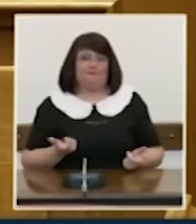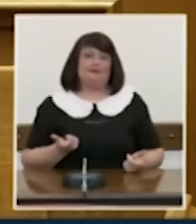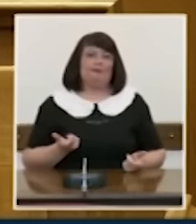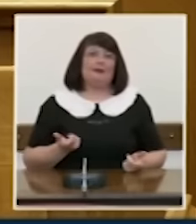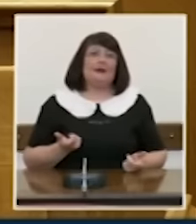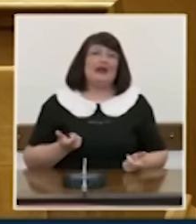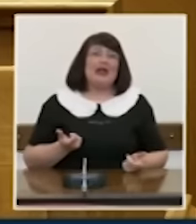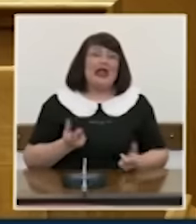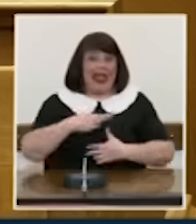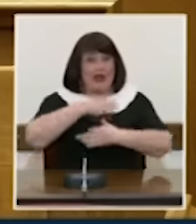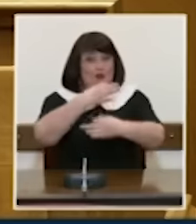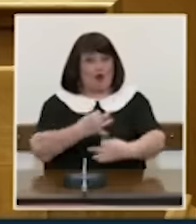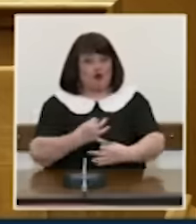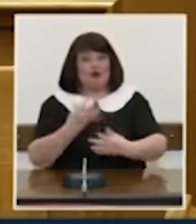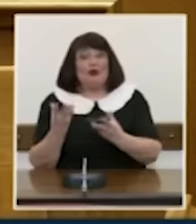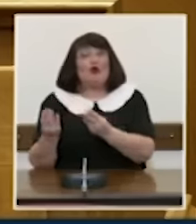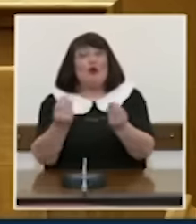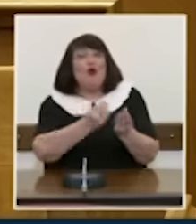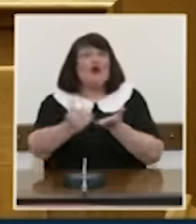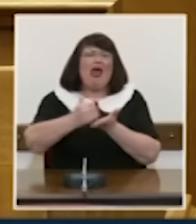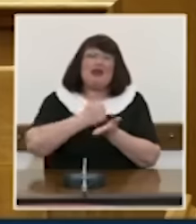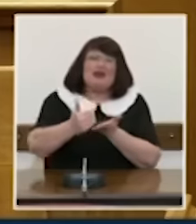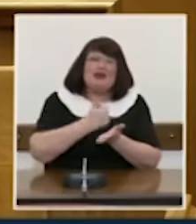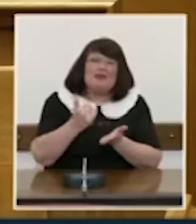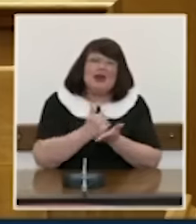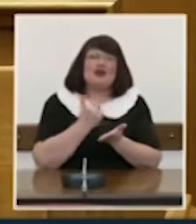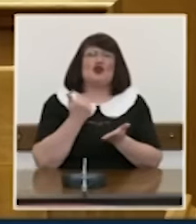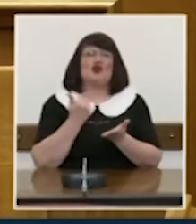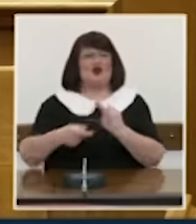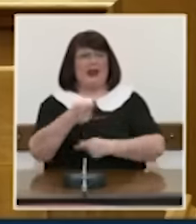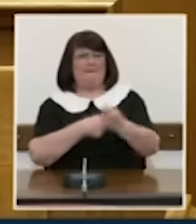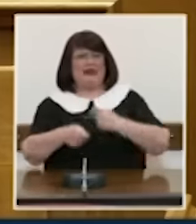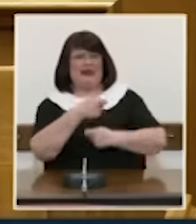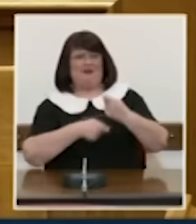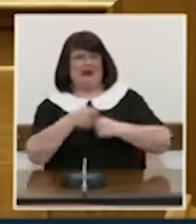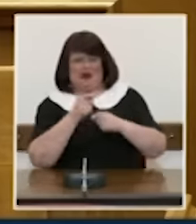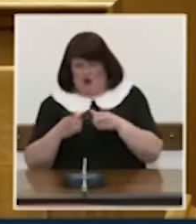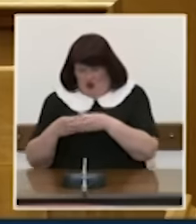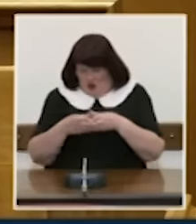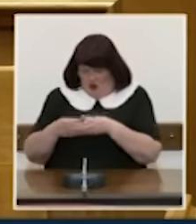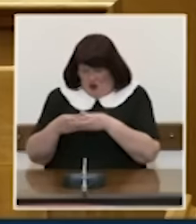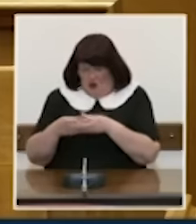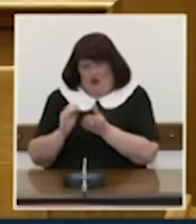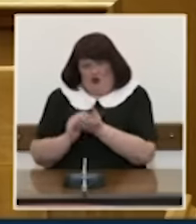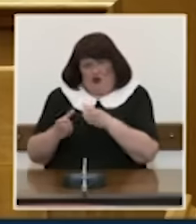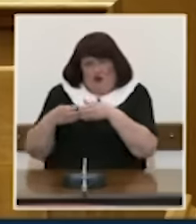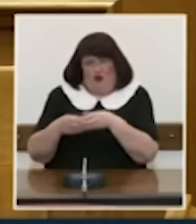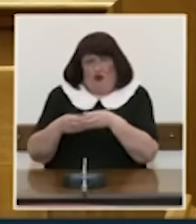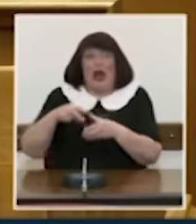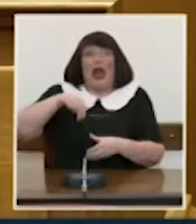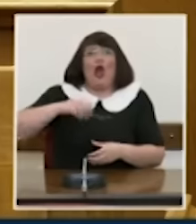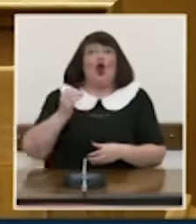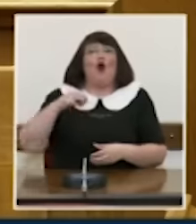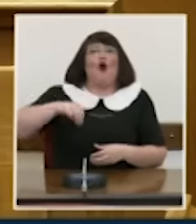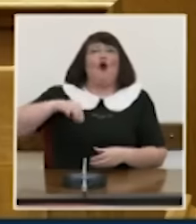πολλών, των αδικημένων και όχι των διαφόρων επιχειρηματικών λόμπι που όλα τα άλλα κόμματα στηρίζουν